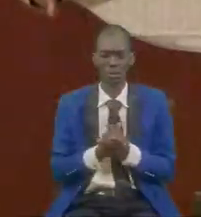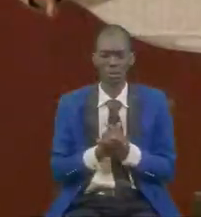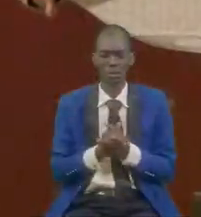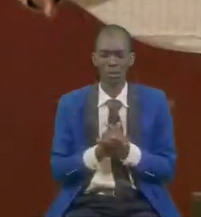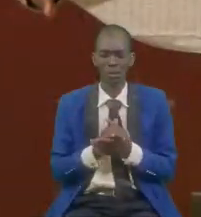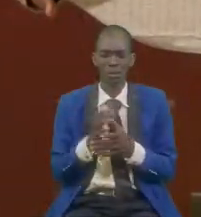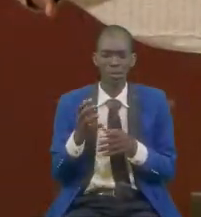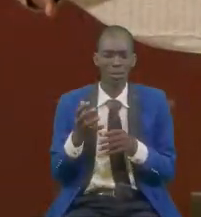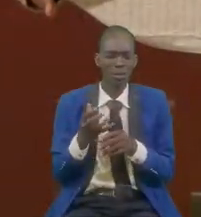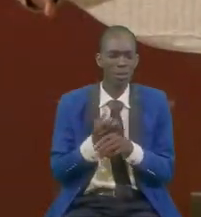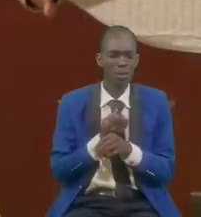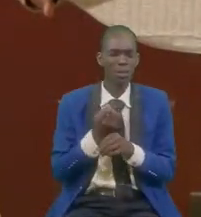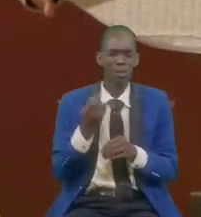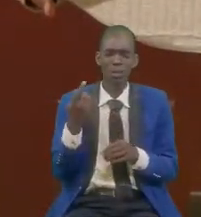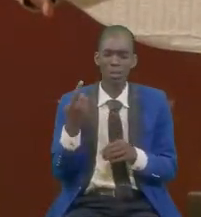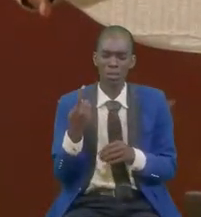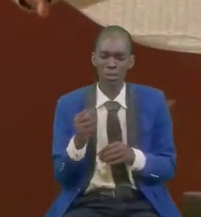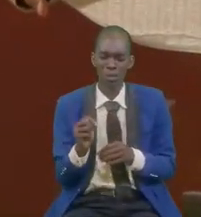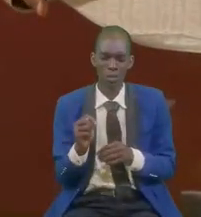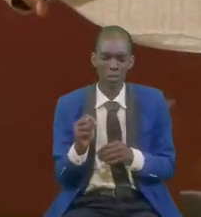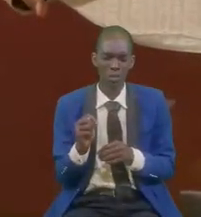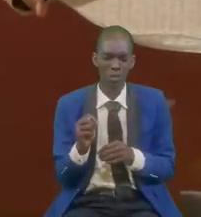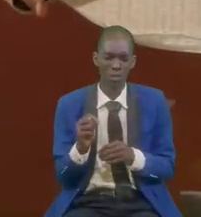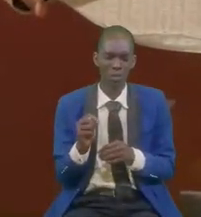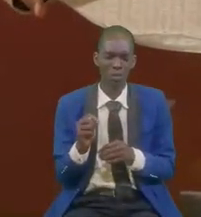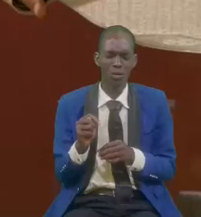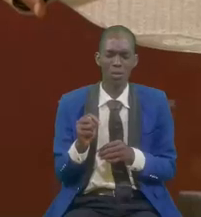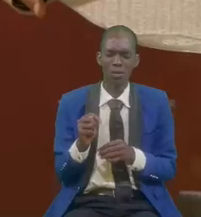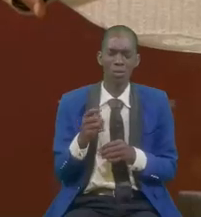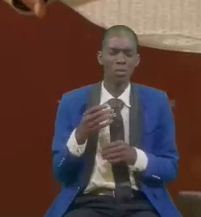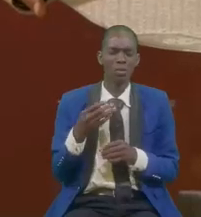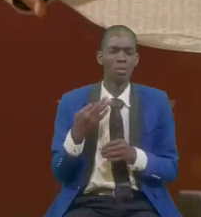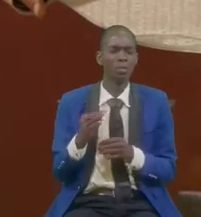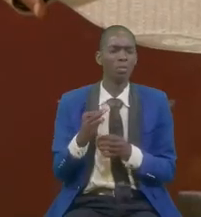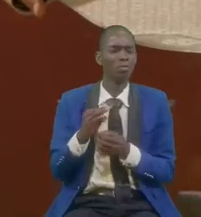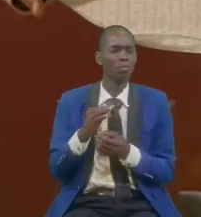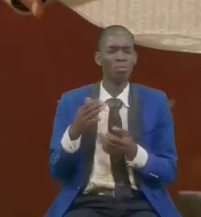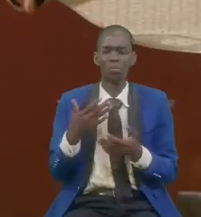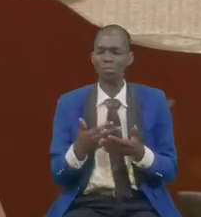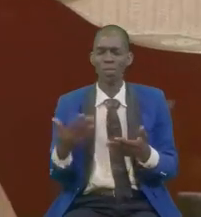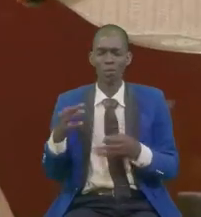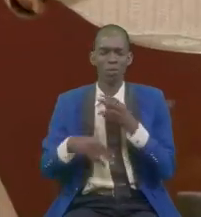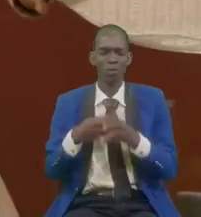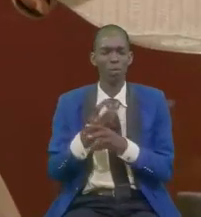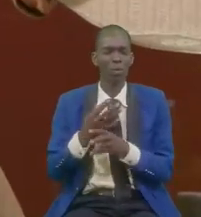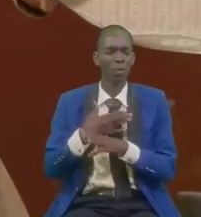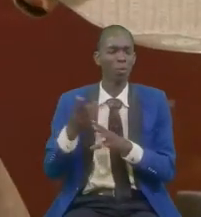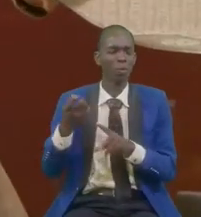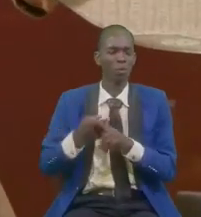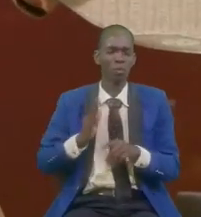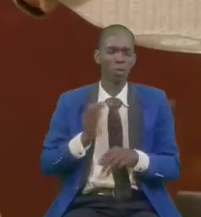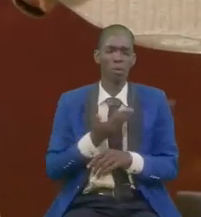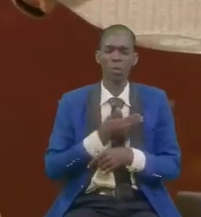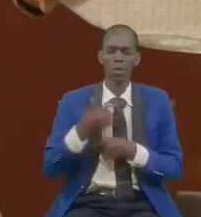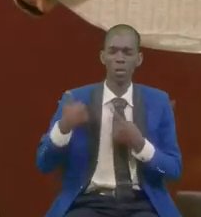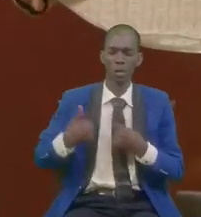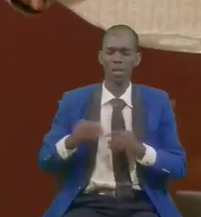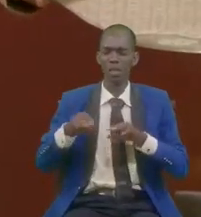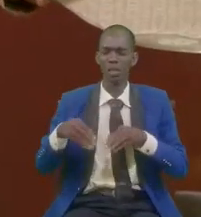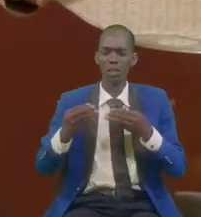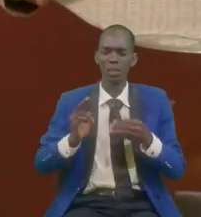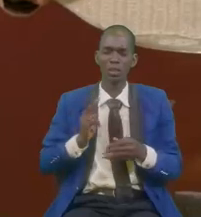Ôte la crainte des hommes de notre cœur. Donne-nous